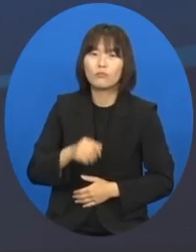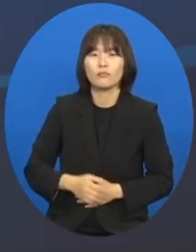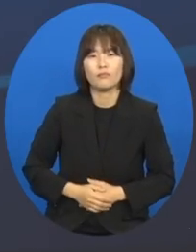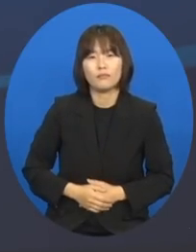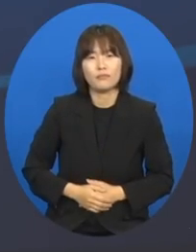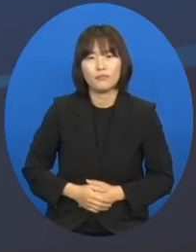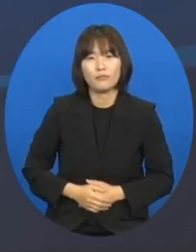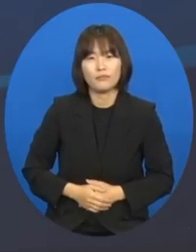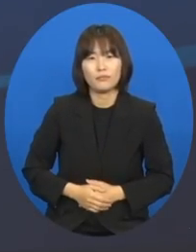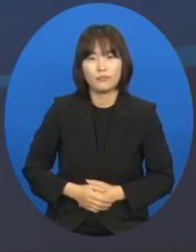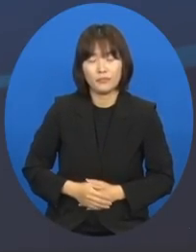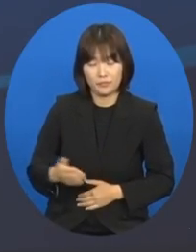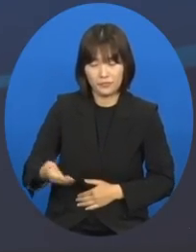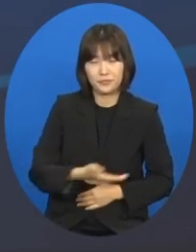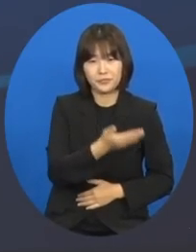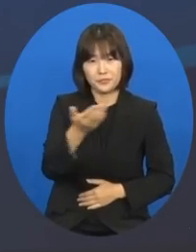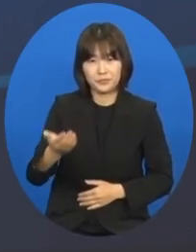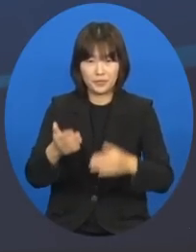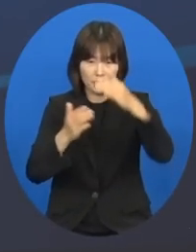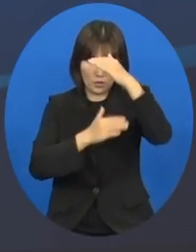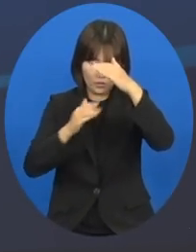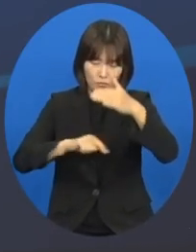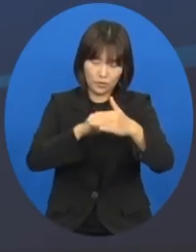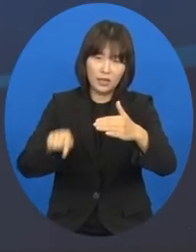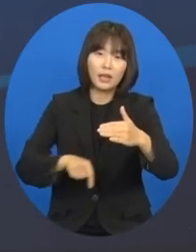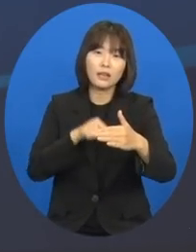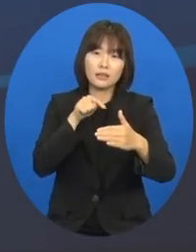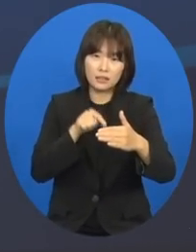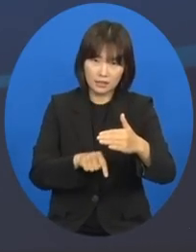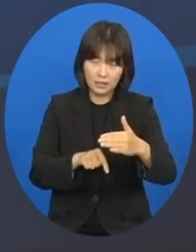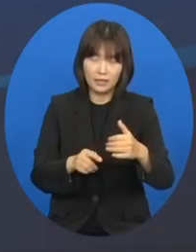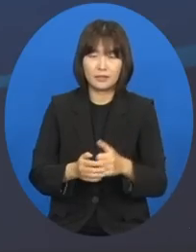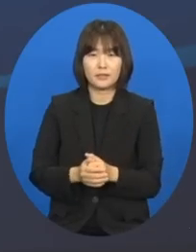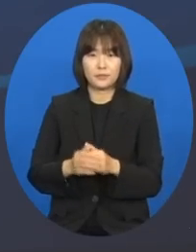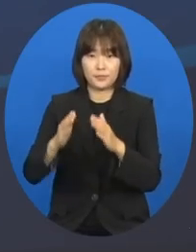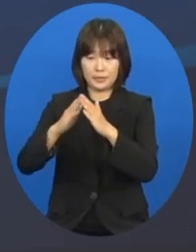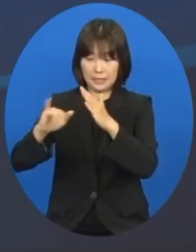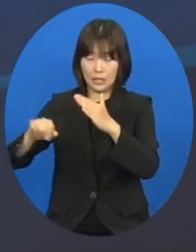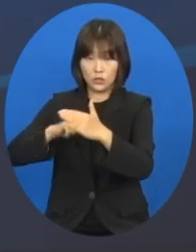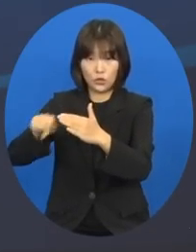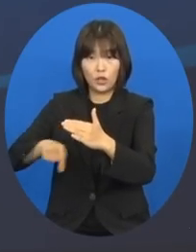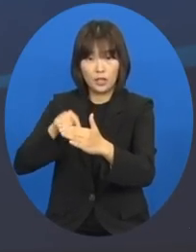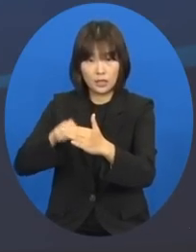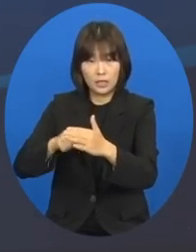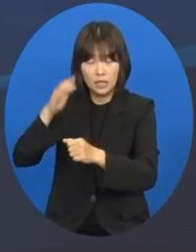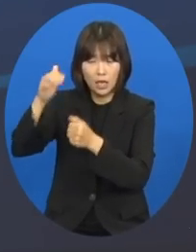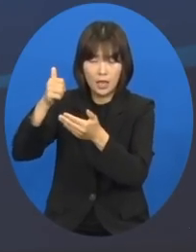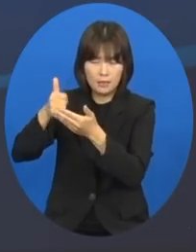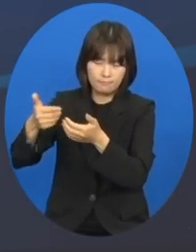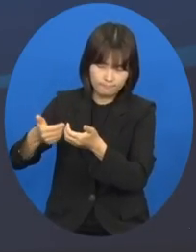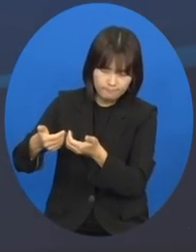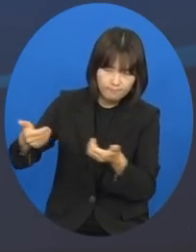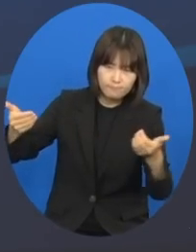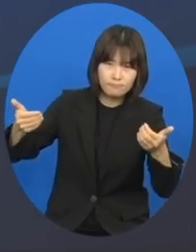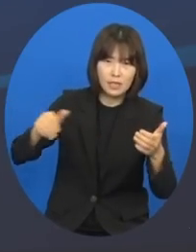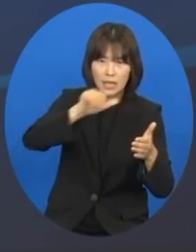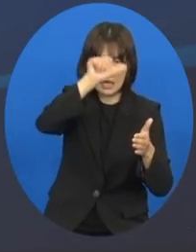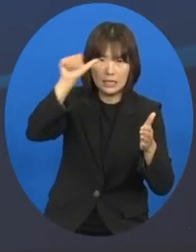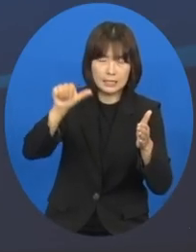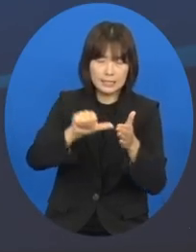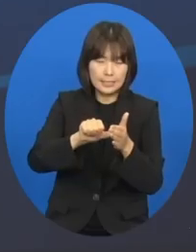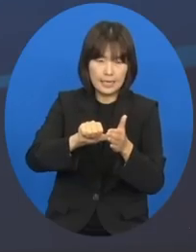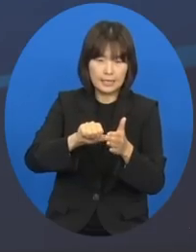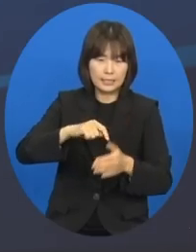여러분 교인들 가운데에서도 또 여러분의 가족들 가운데 하나님을 떠나서 인생의 자기